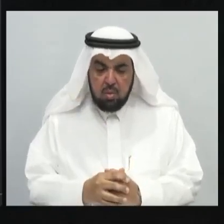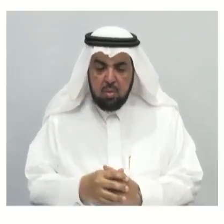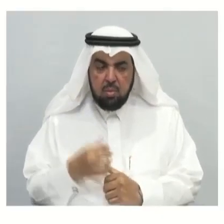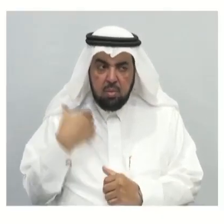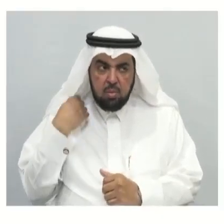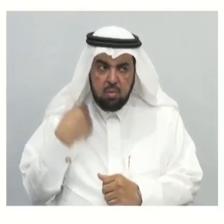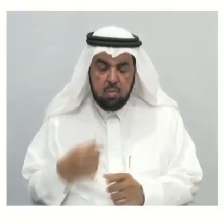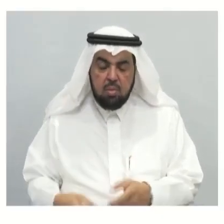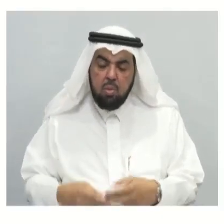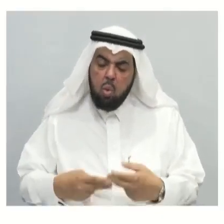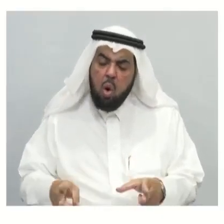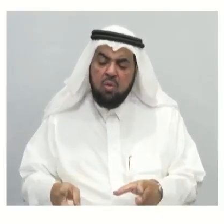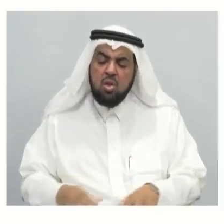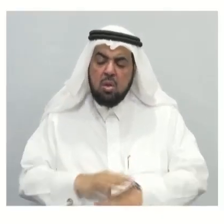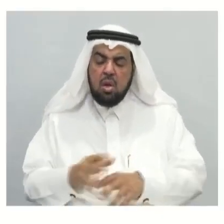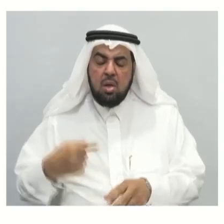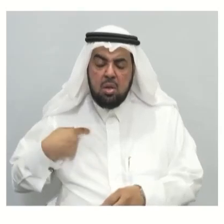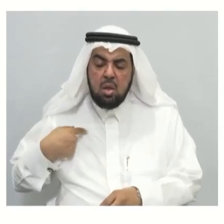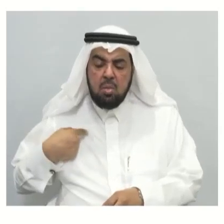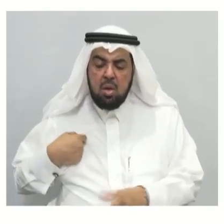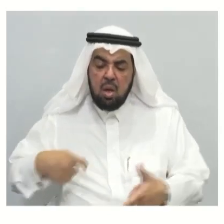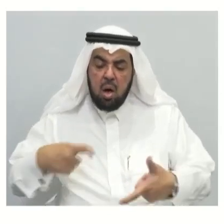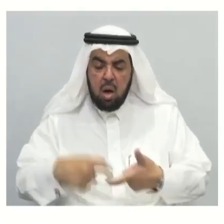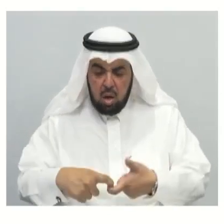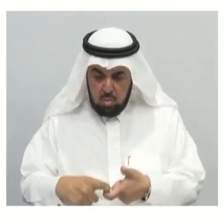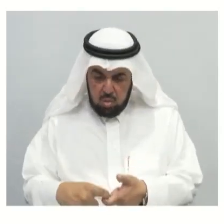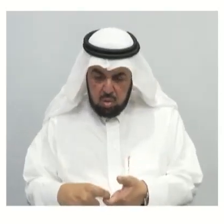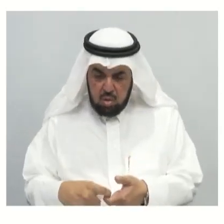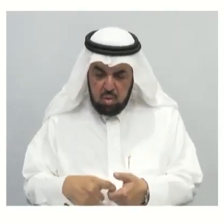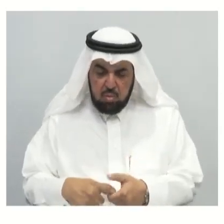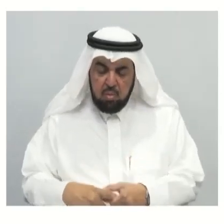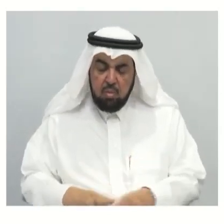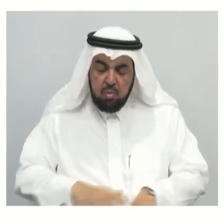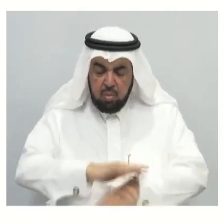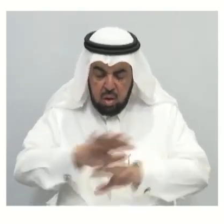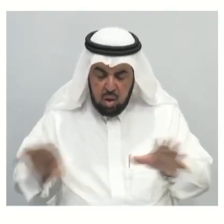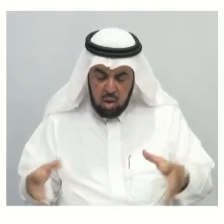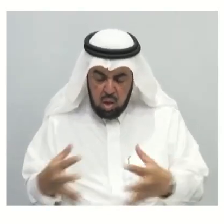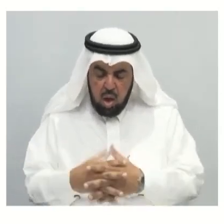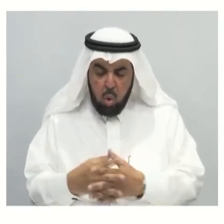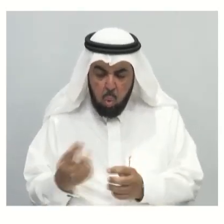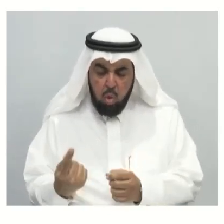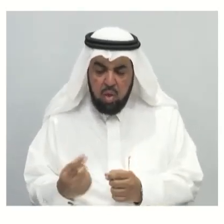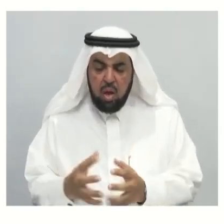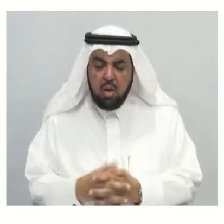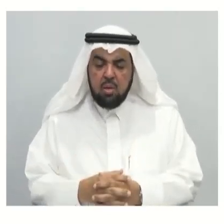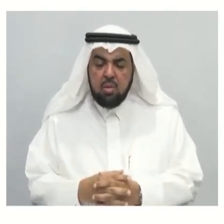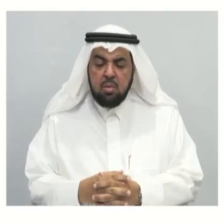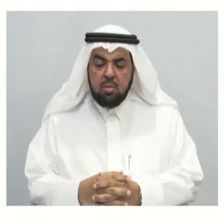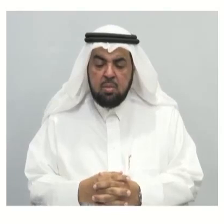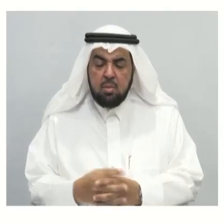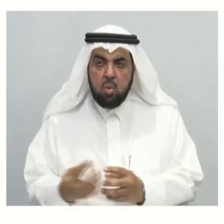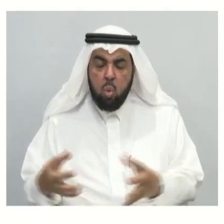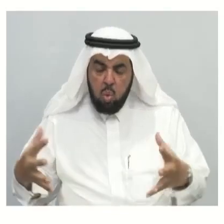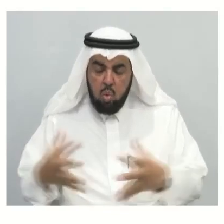واستقر الجميع على تسميه الرابطه المجسده لهذه الوحده